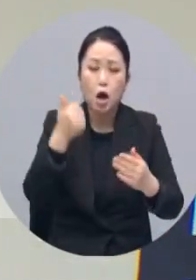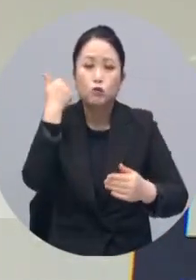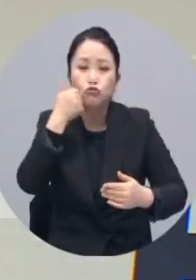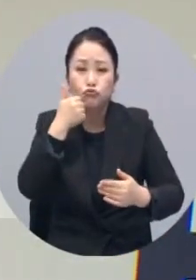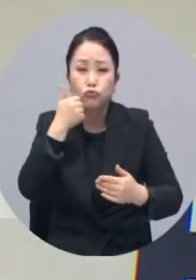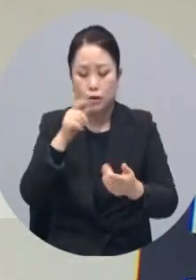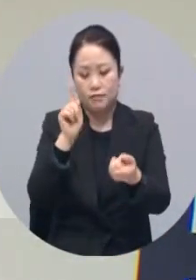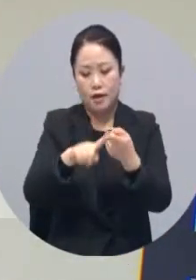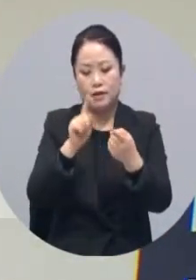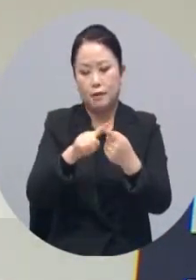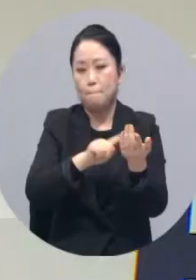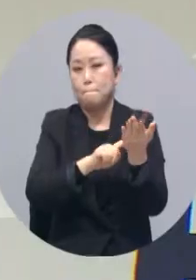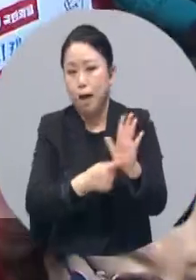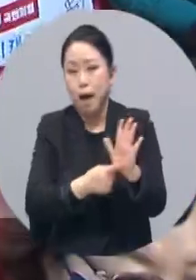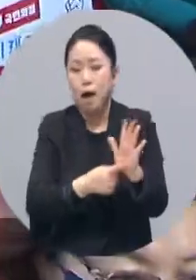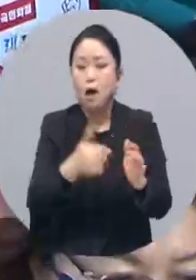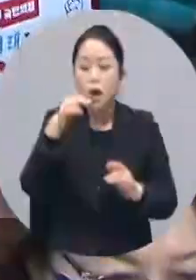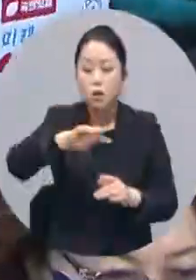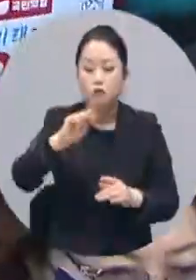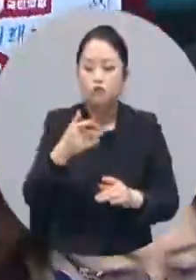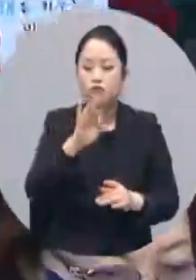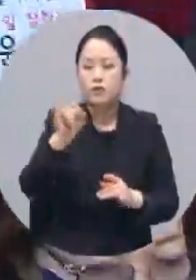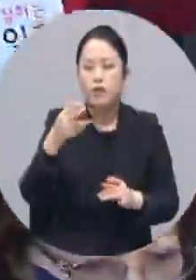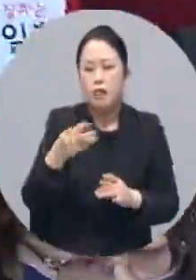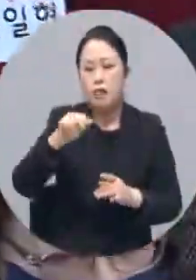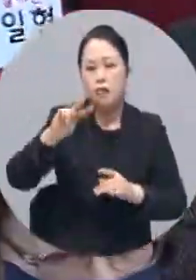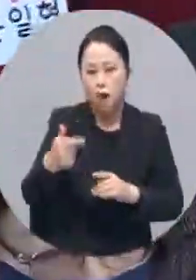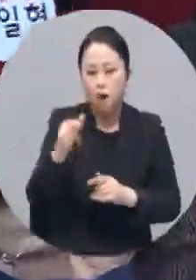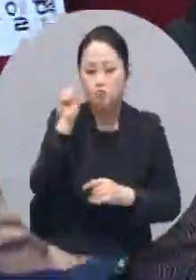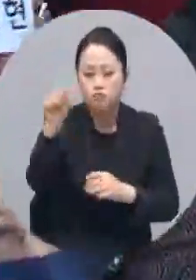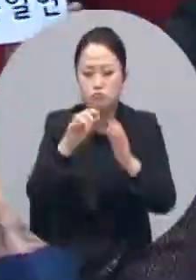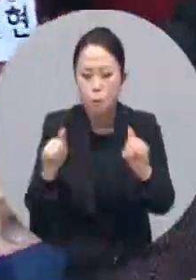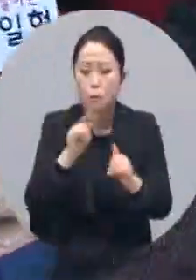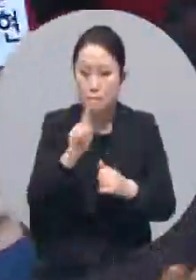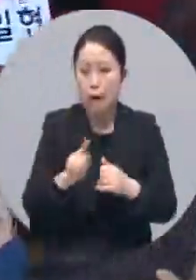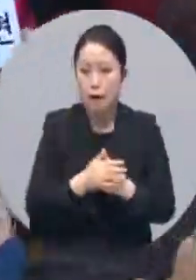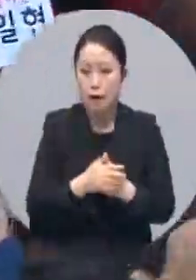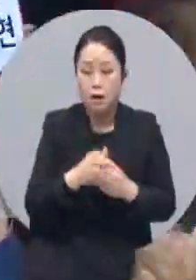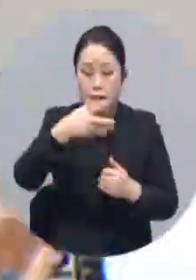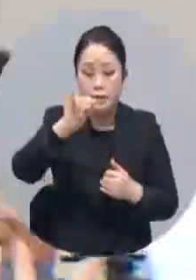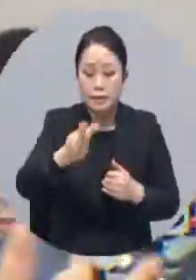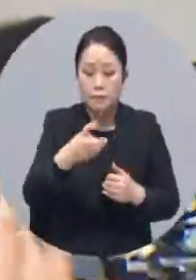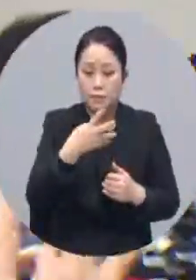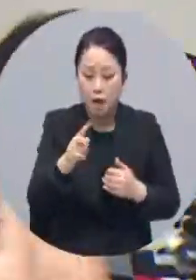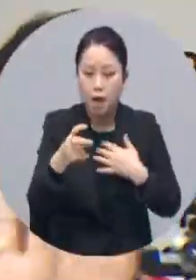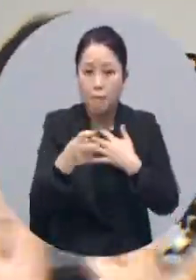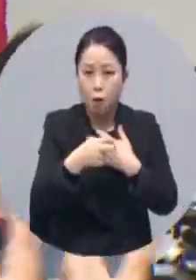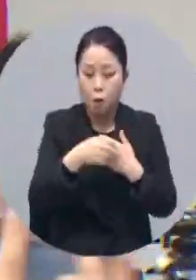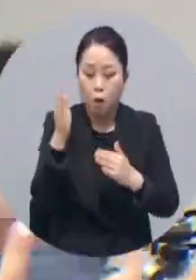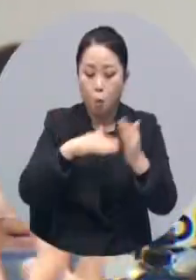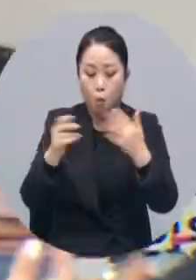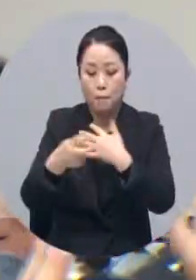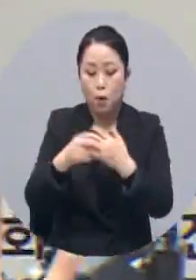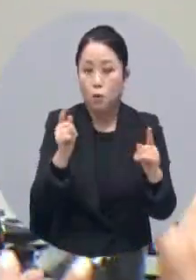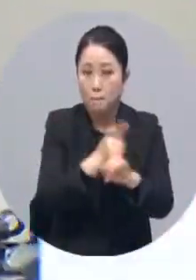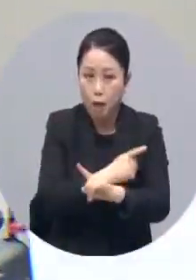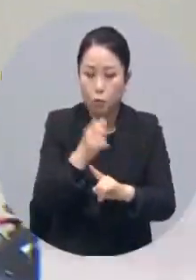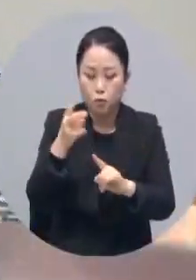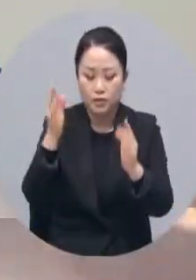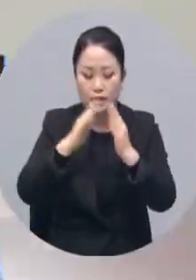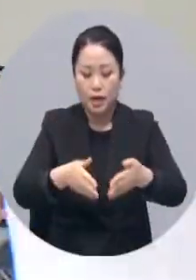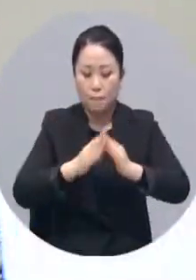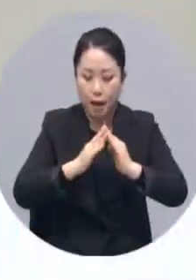말하겠다며 윤희현 후보를 치켜세웠습니다. 한 대표는 침례병원 공공화, 재개발 활성화 등 지역 발전을